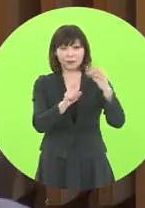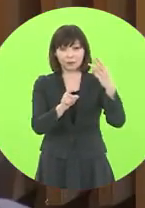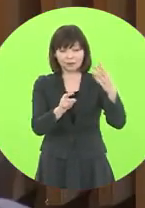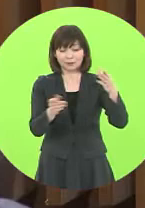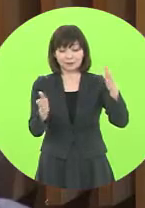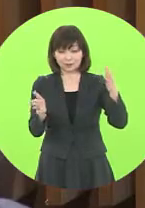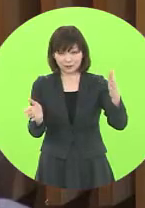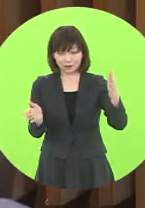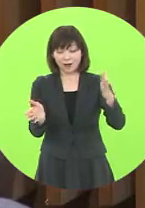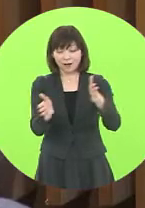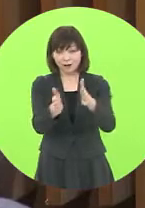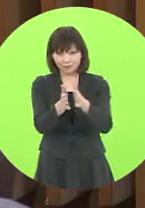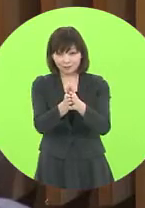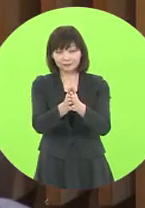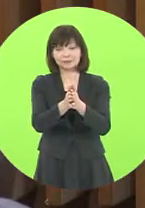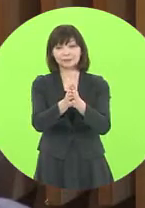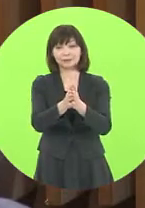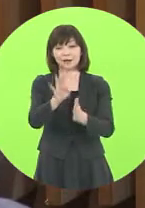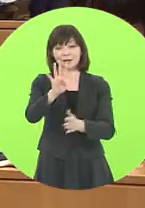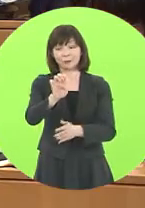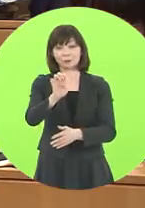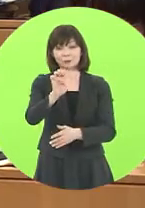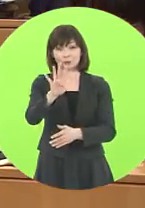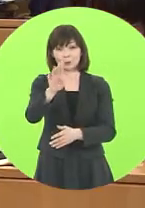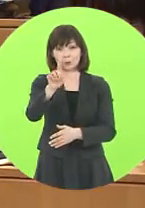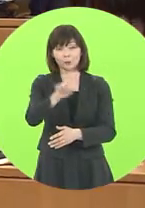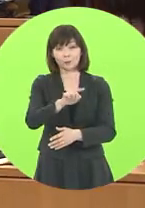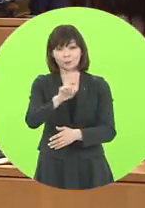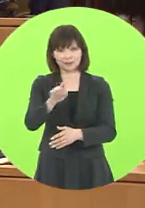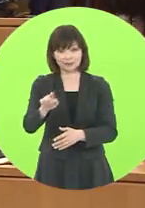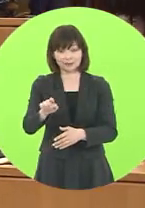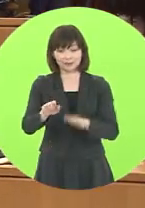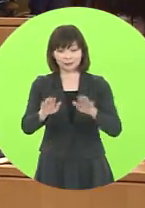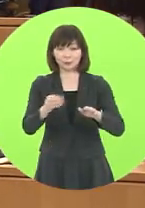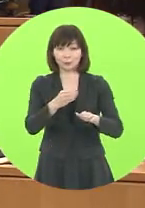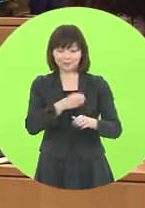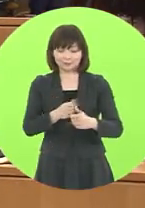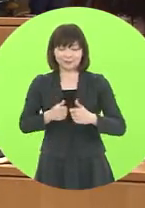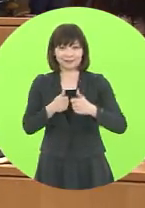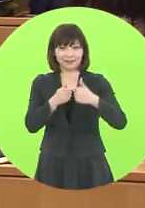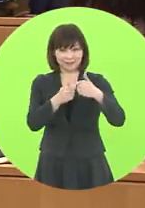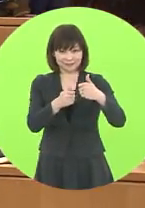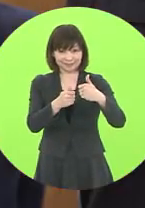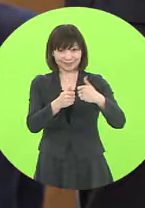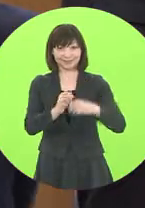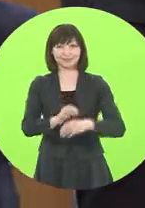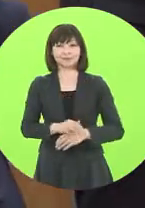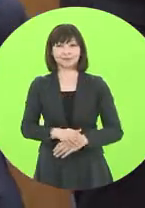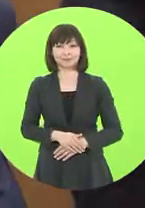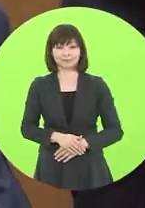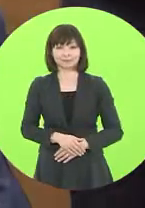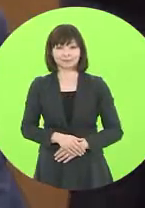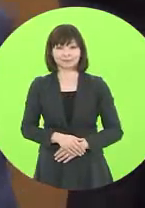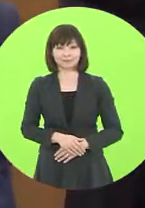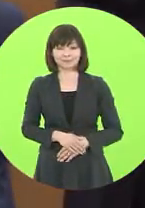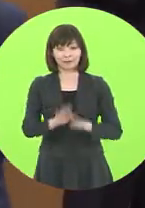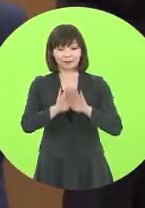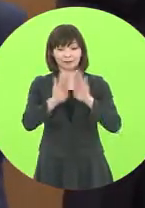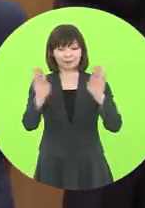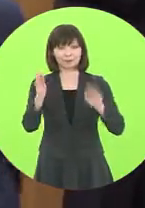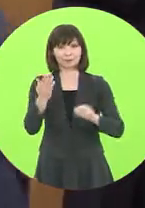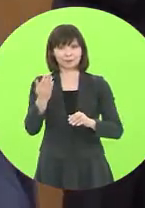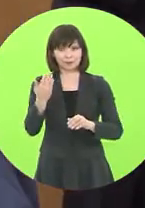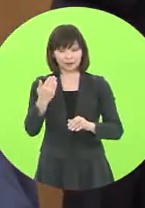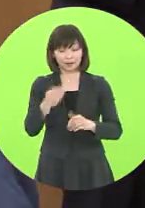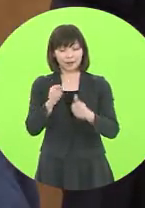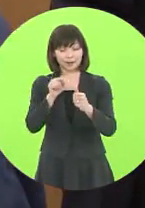年生までの子どもたち44人が子ども議員にチャレンジしたんだ。開会前には任